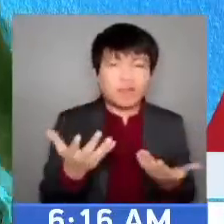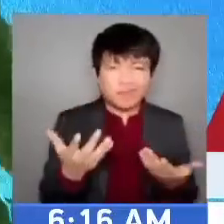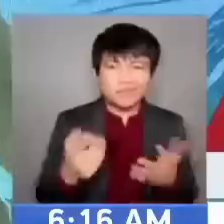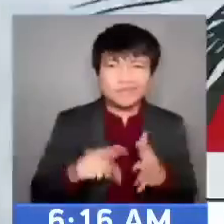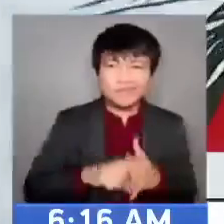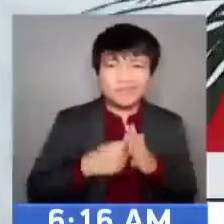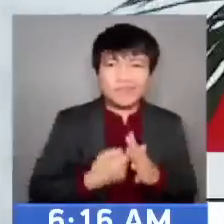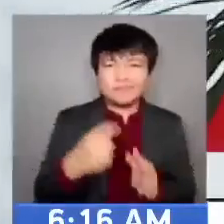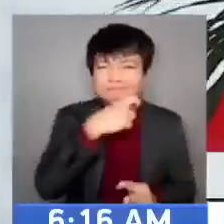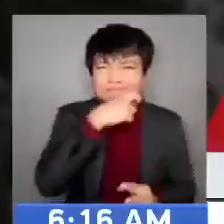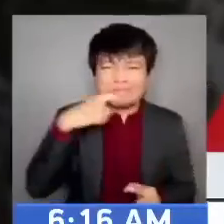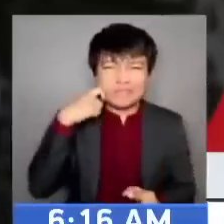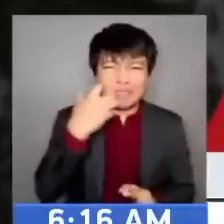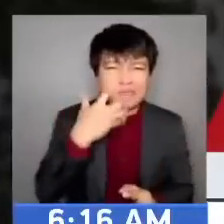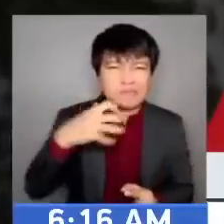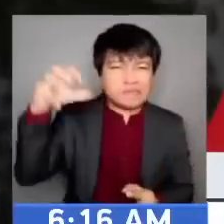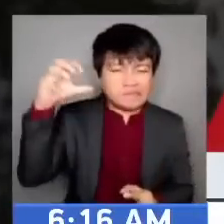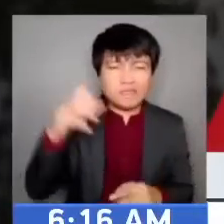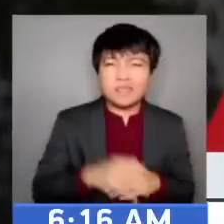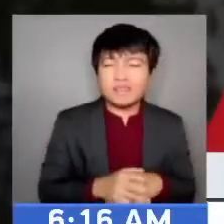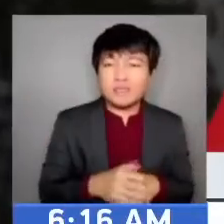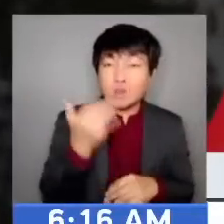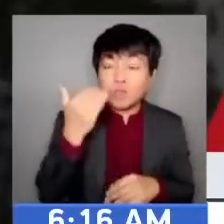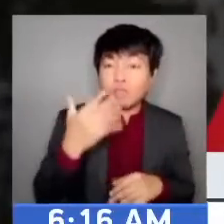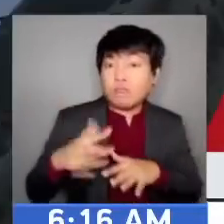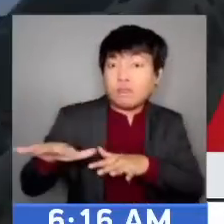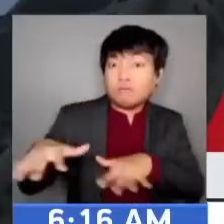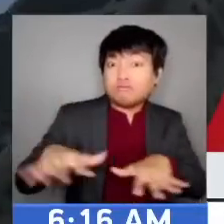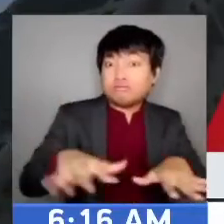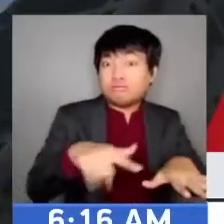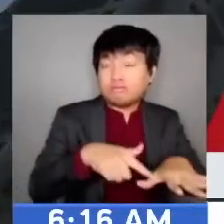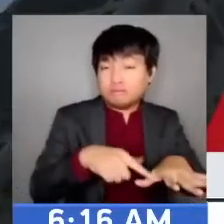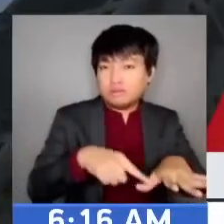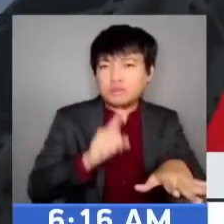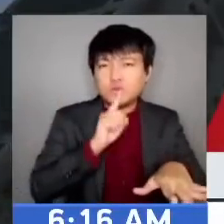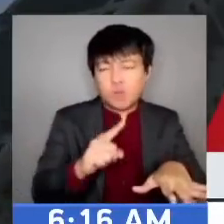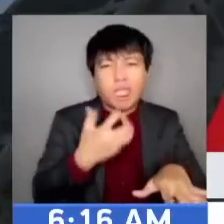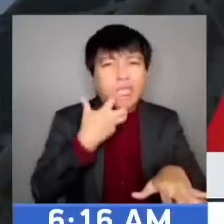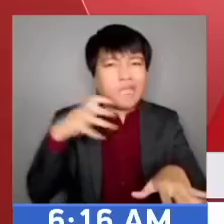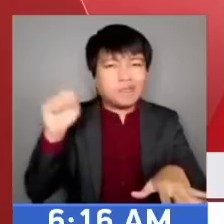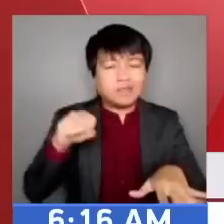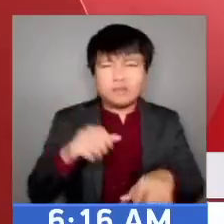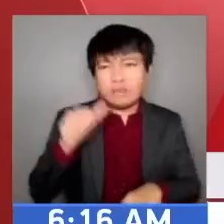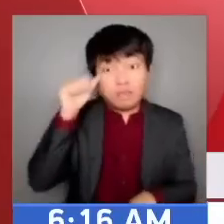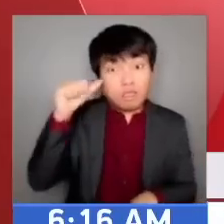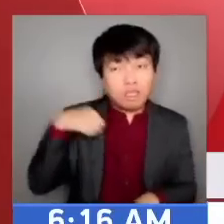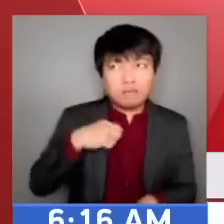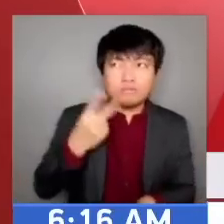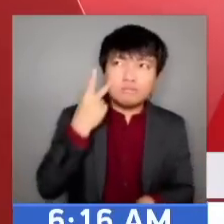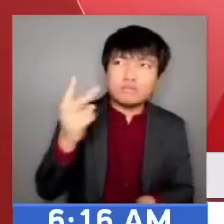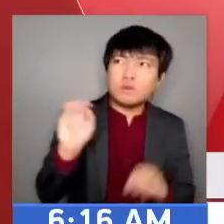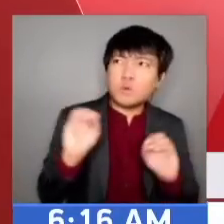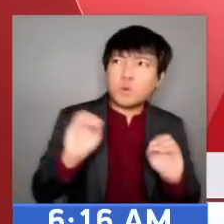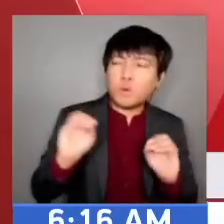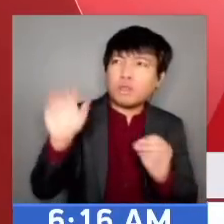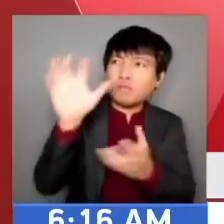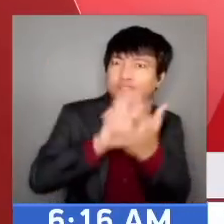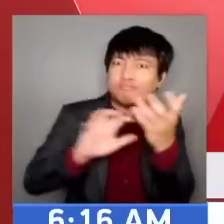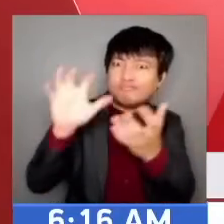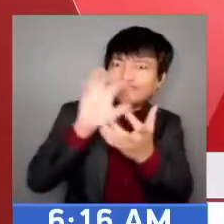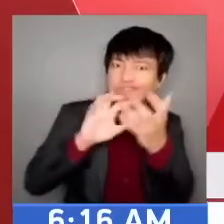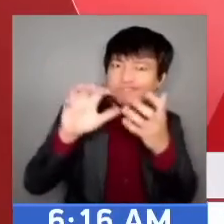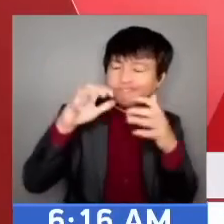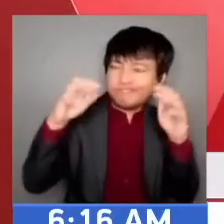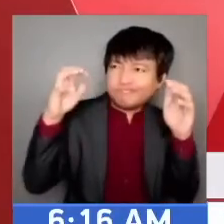mas mainit kaya sa normal yung karagatan sa may Pasipiko kahapon Wala akong nakitang ulap bandang tanghali na lumitaw ha may